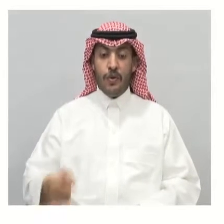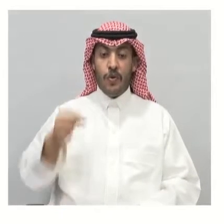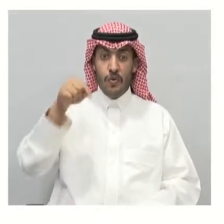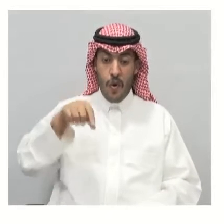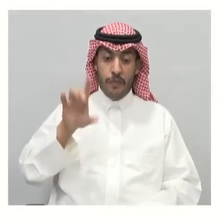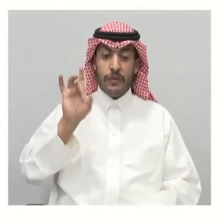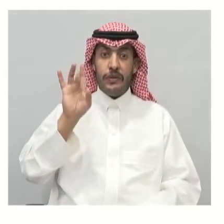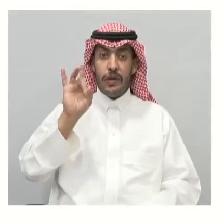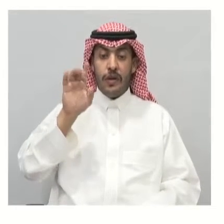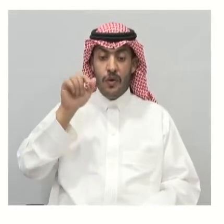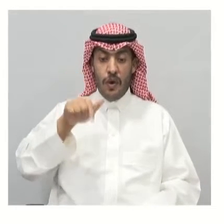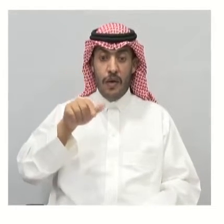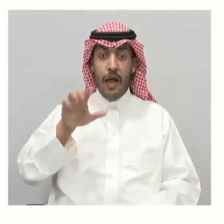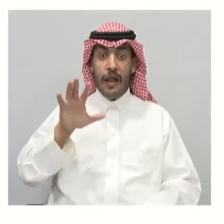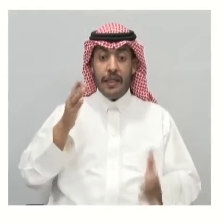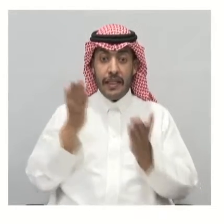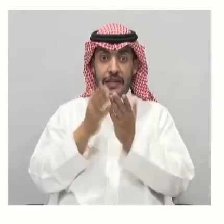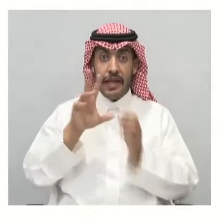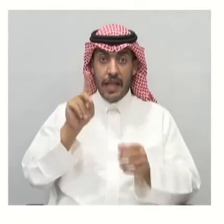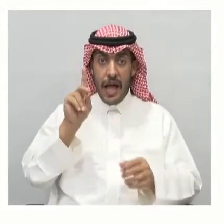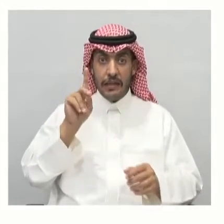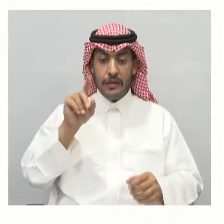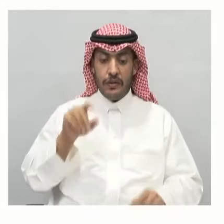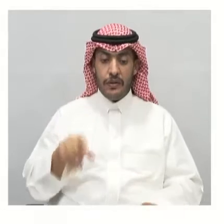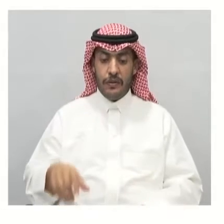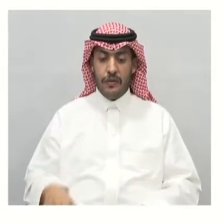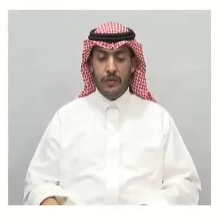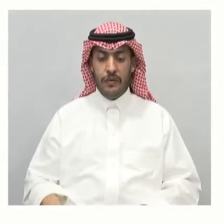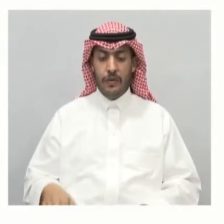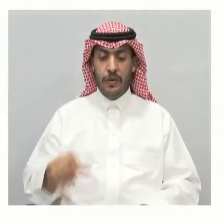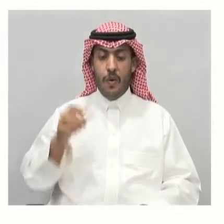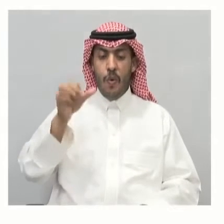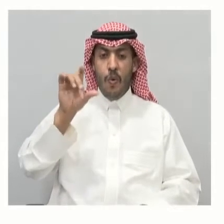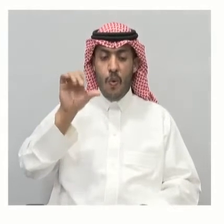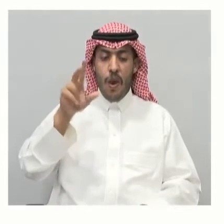باذن الله الدرس الحادي عشر اولو العزم من